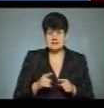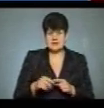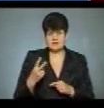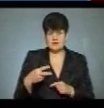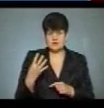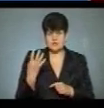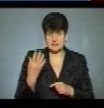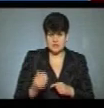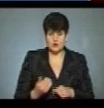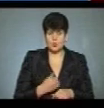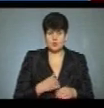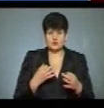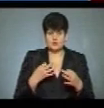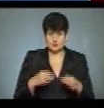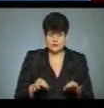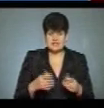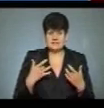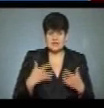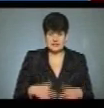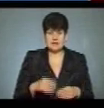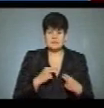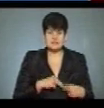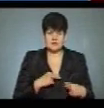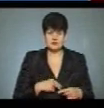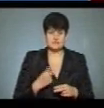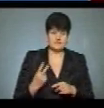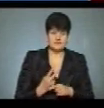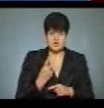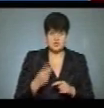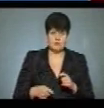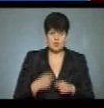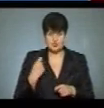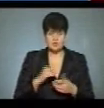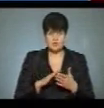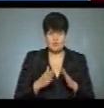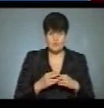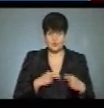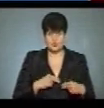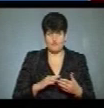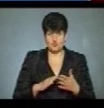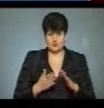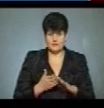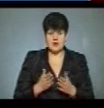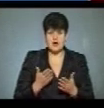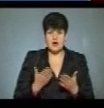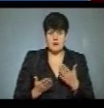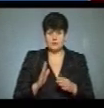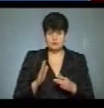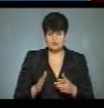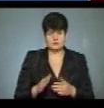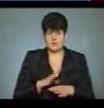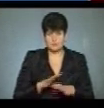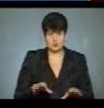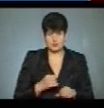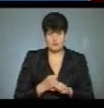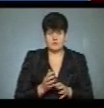дні. Хочуть дозволити звільнити працівника, якщо він двічі за півроку порушить умови трудового договору, або ж буде відсутній на роботі понад